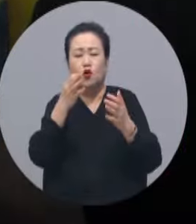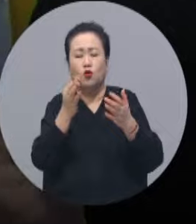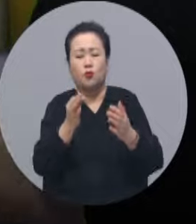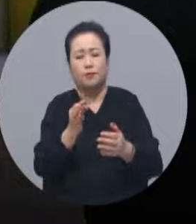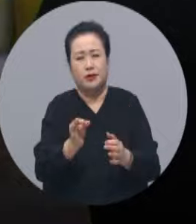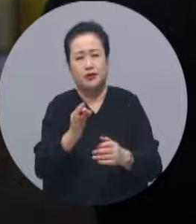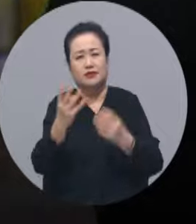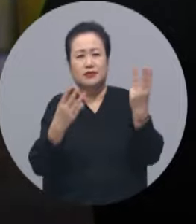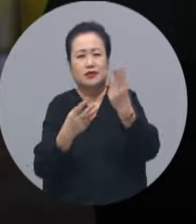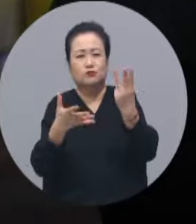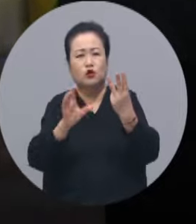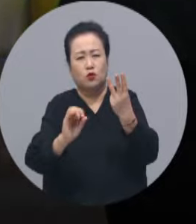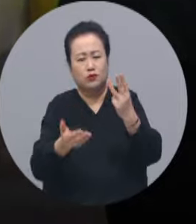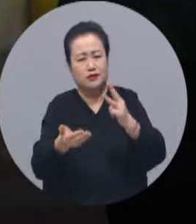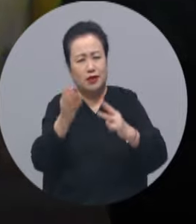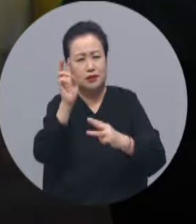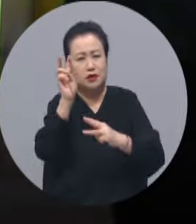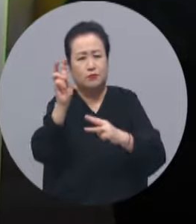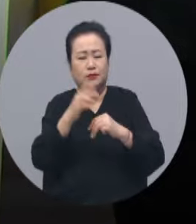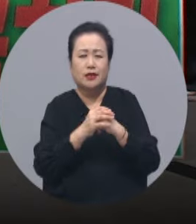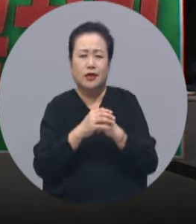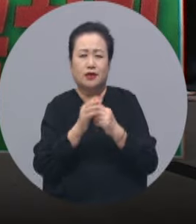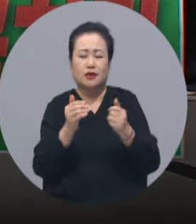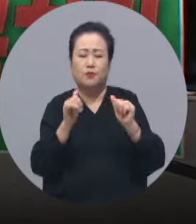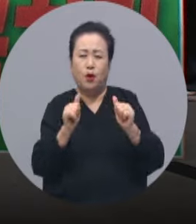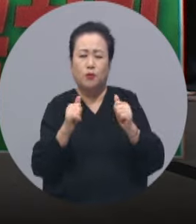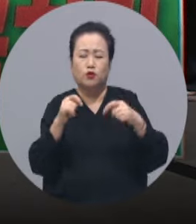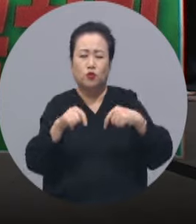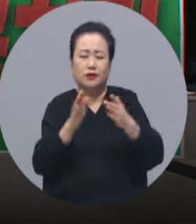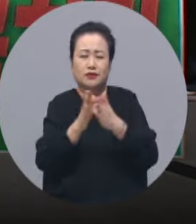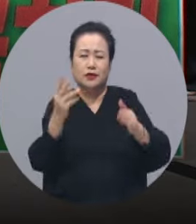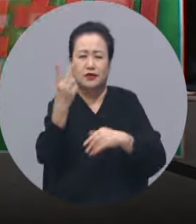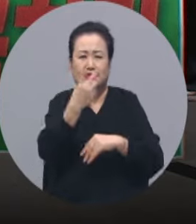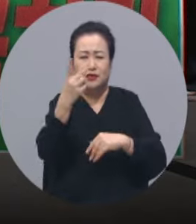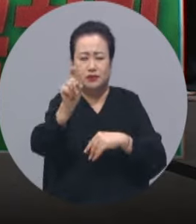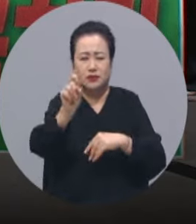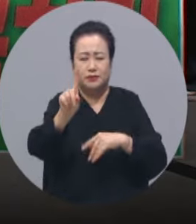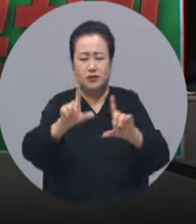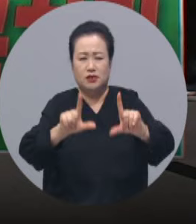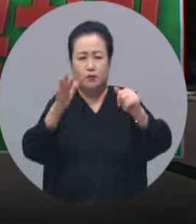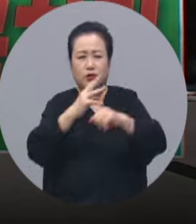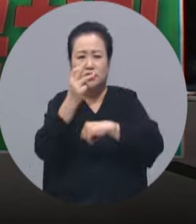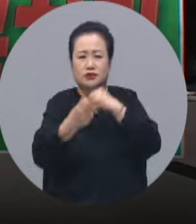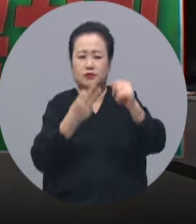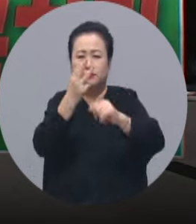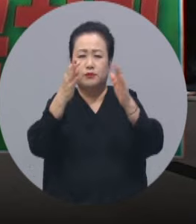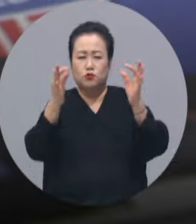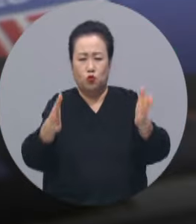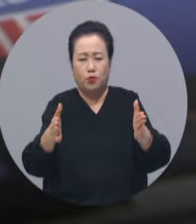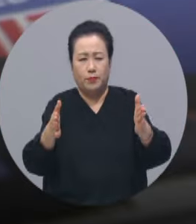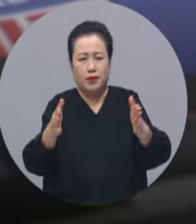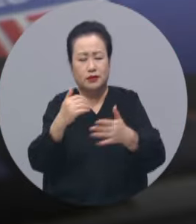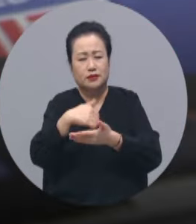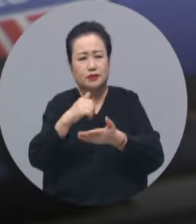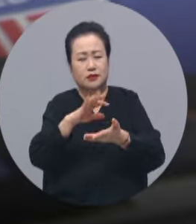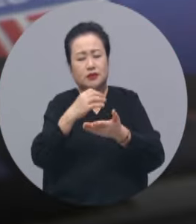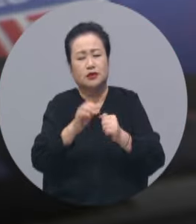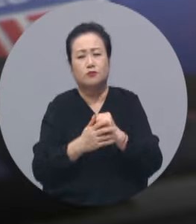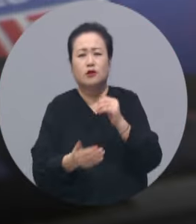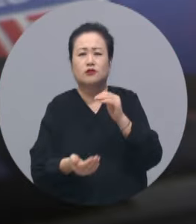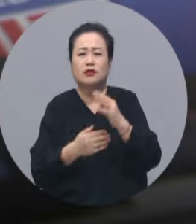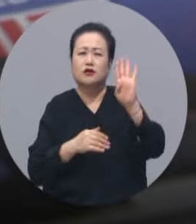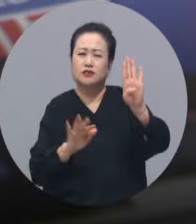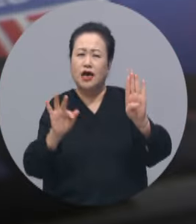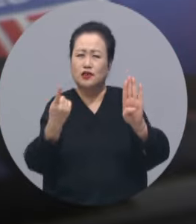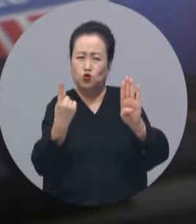원 이상으로 추정됩니다. 해사법원 설립 논의가 시작된 2011년부터 13년간만 놓고 계산해봐도 최소